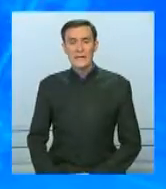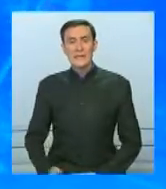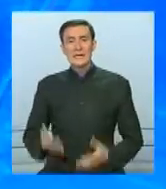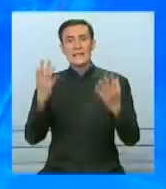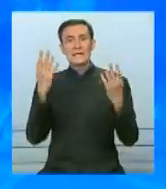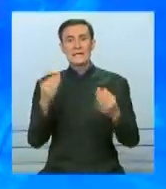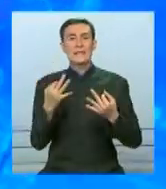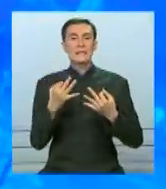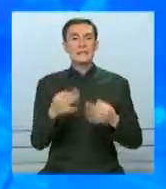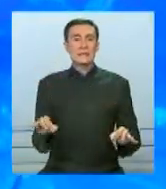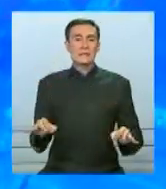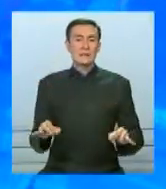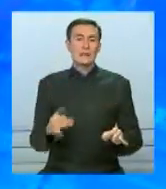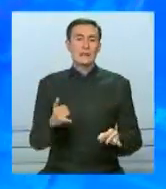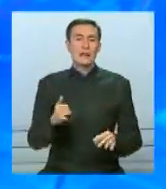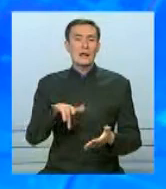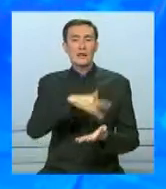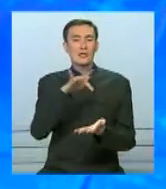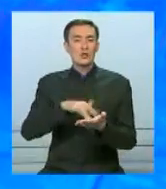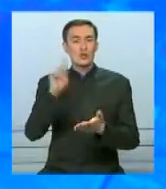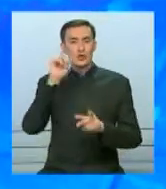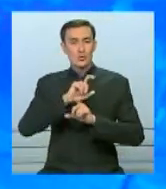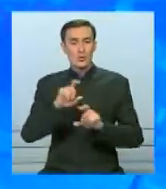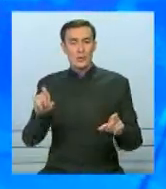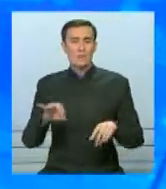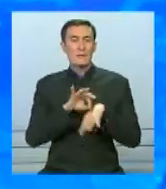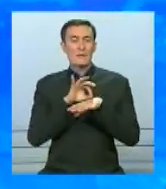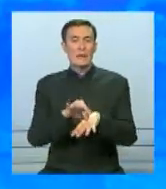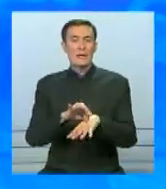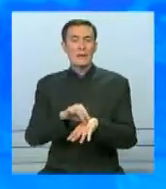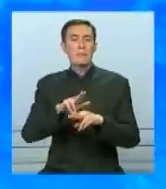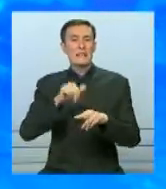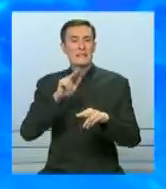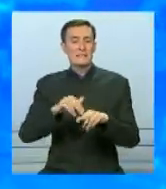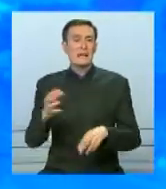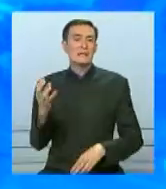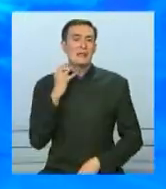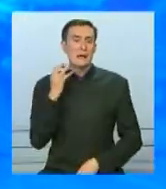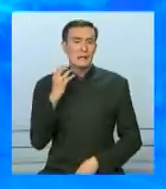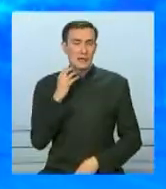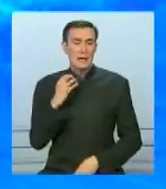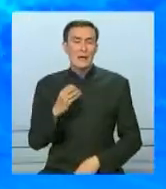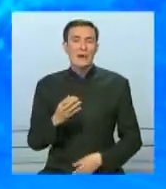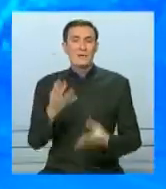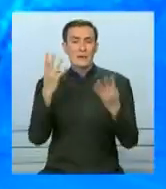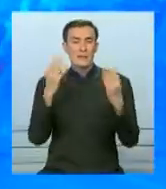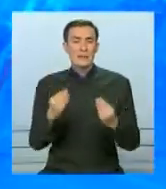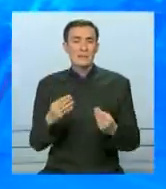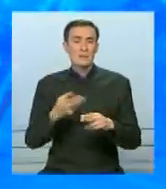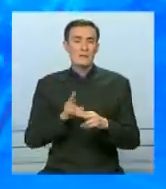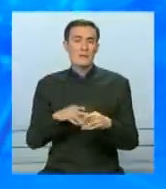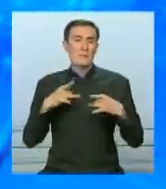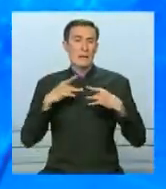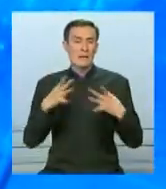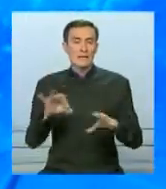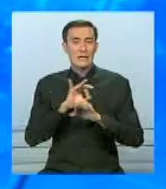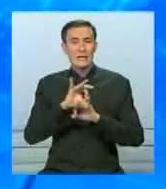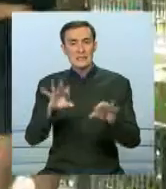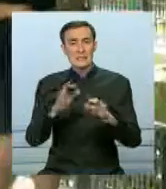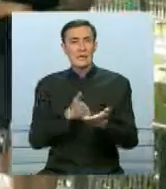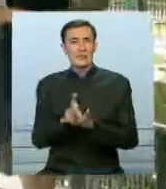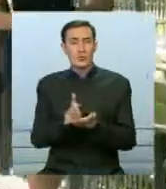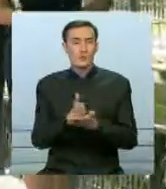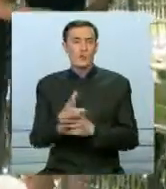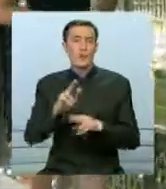День открытых дверей для городских школьников провели полицейские Кызылорды в преддверии профессионального праздника. Стражи порядка рассказали о службе в